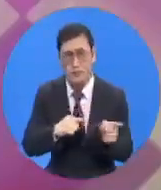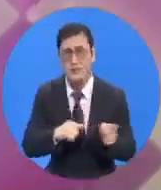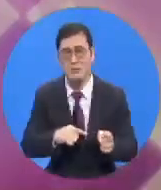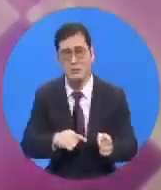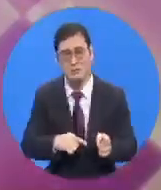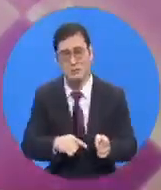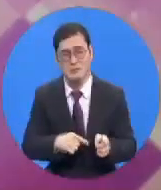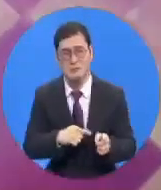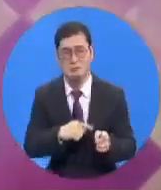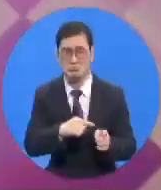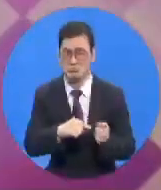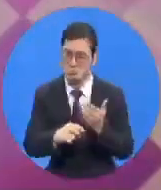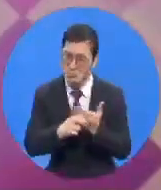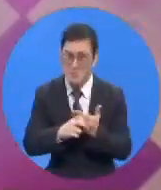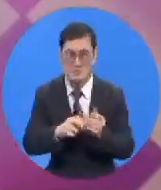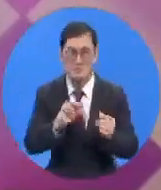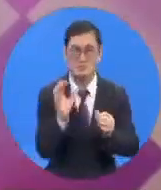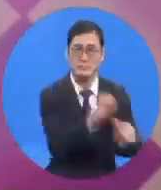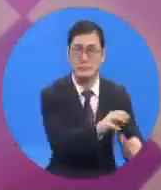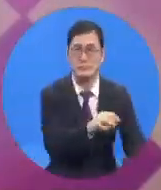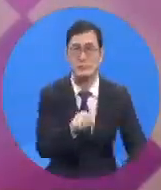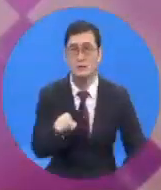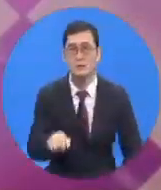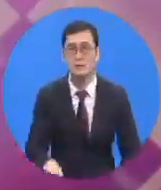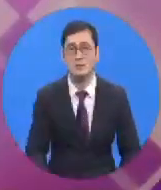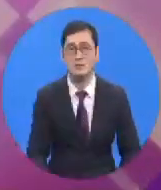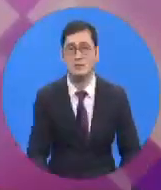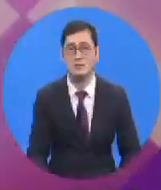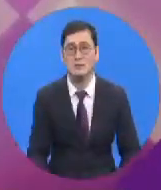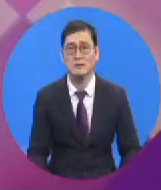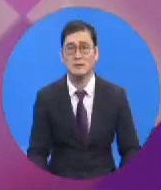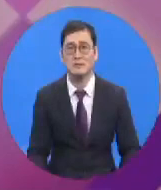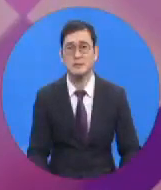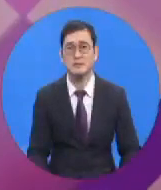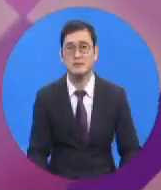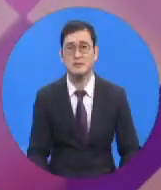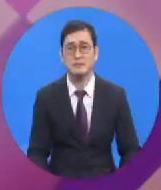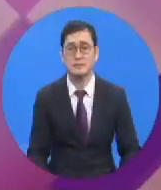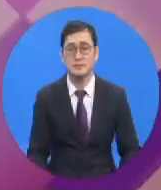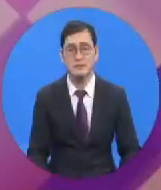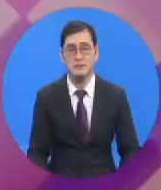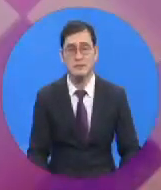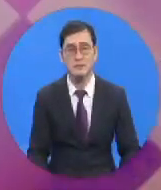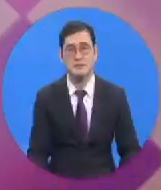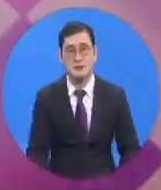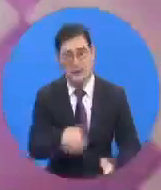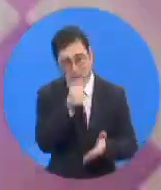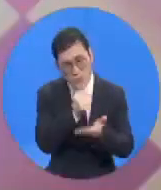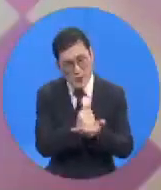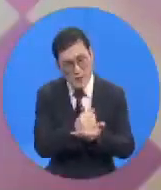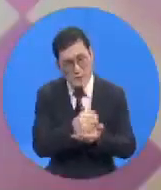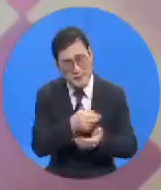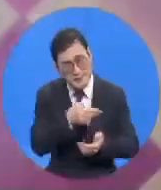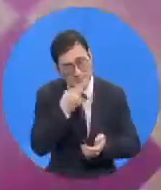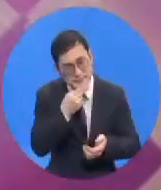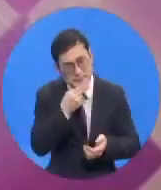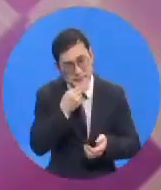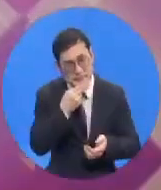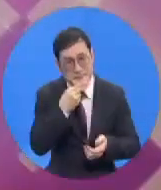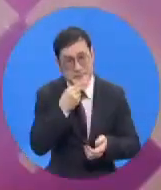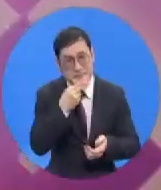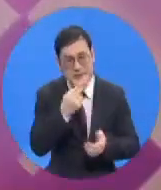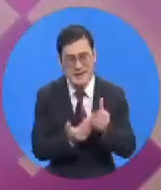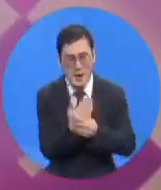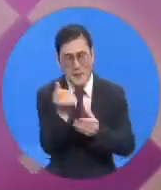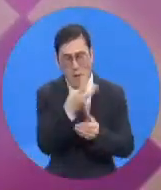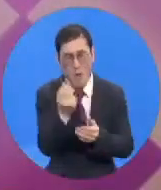과정 속에서 조금 본 것처럼 이미 무혐의 받은 사건 번호, 그리고 이미 아직 존재하지도 않는 내사 번호 등을